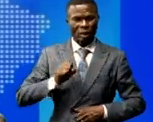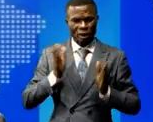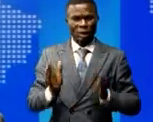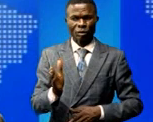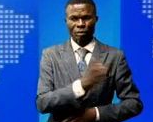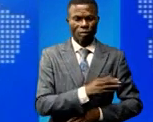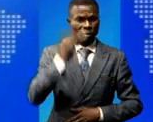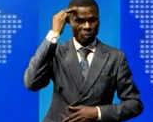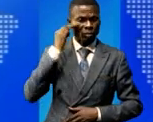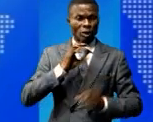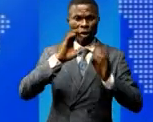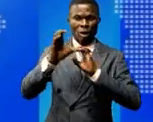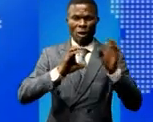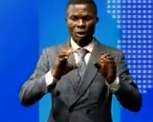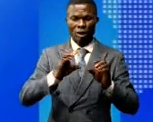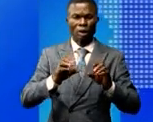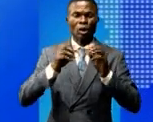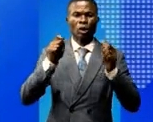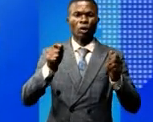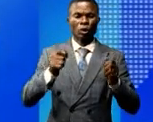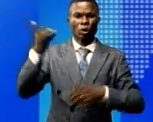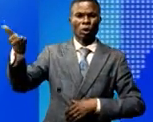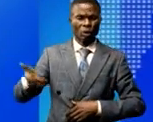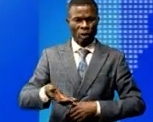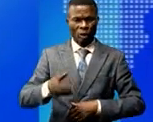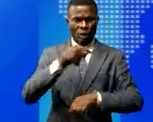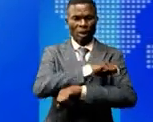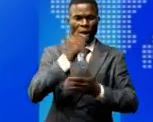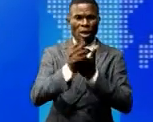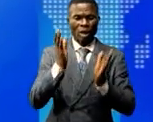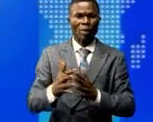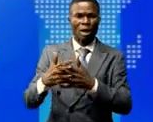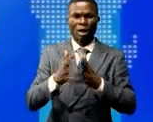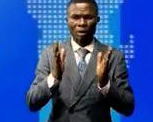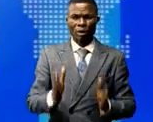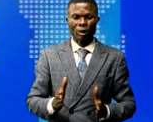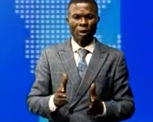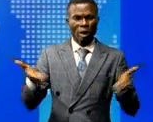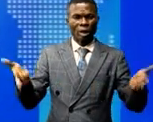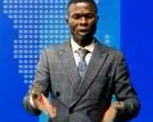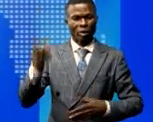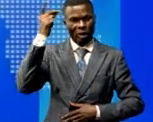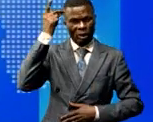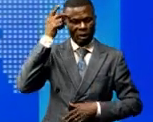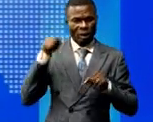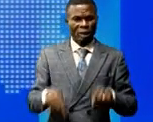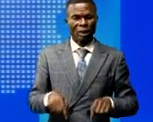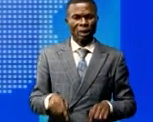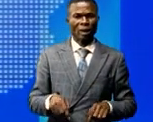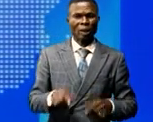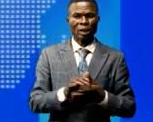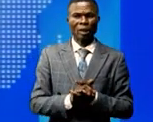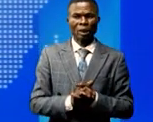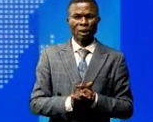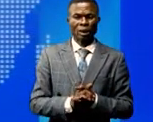Le ministre de la Communication et des Médias a reçu en audience l'ambassadeur américain accrédité en République démocratique du Congo. Les